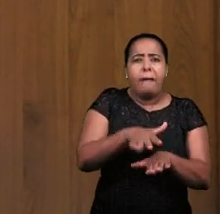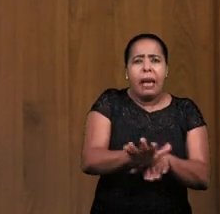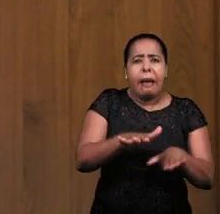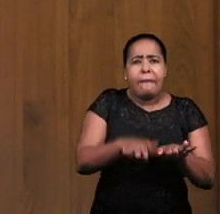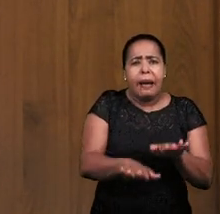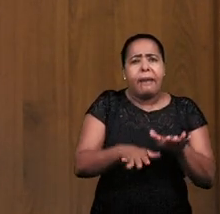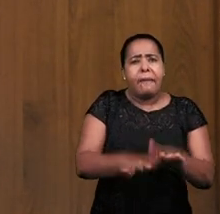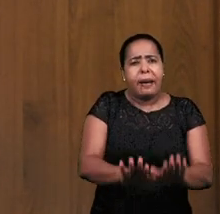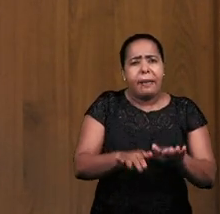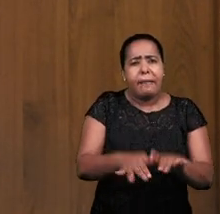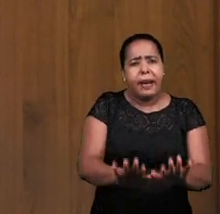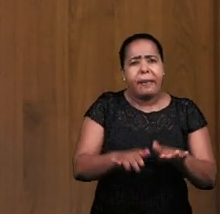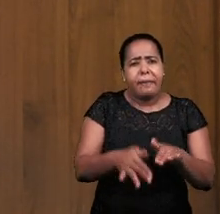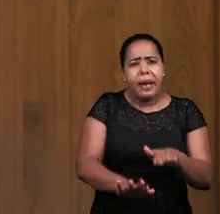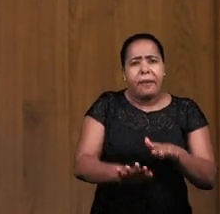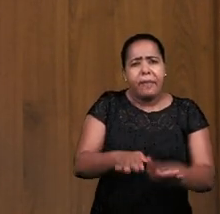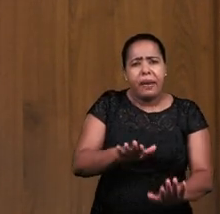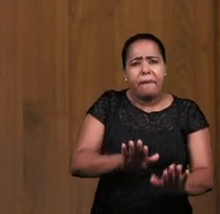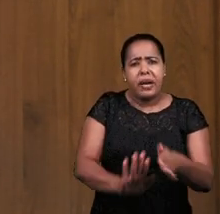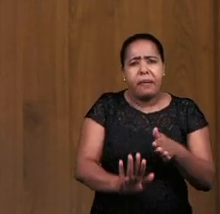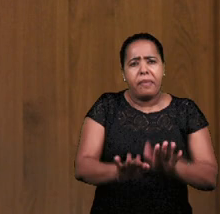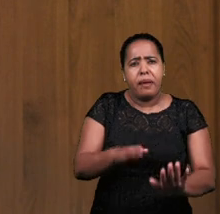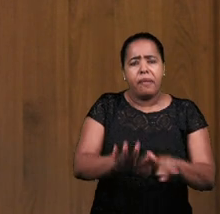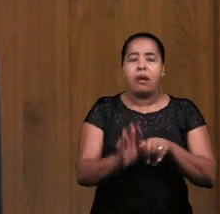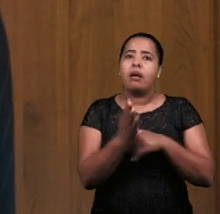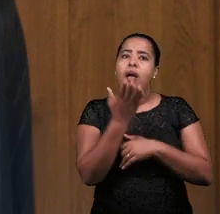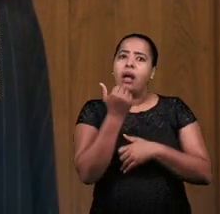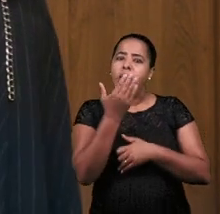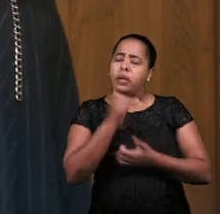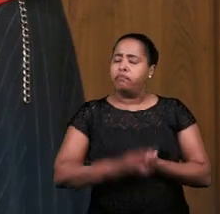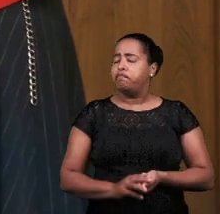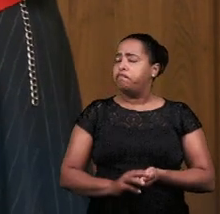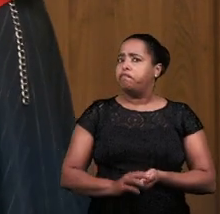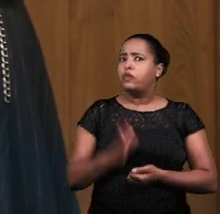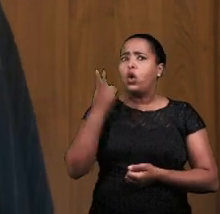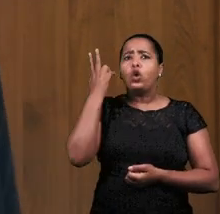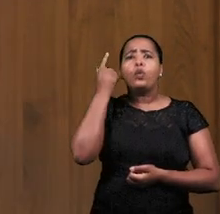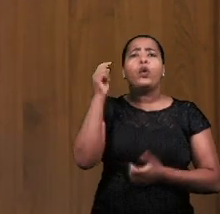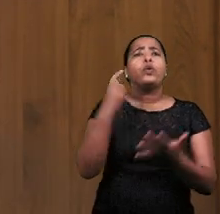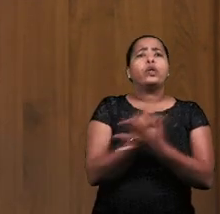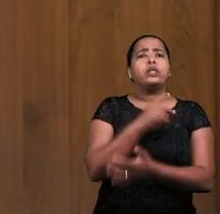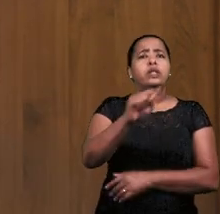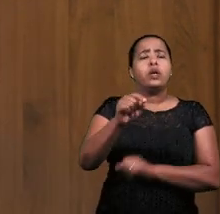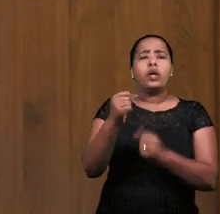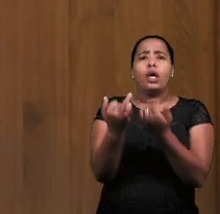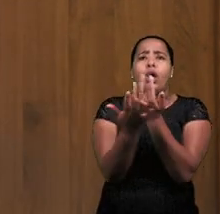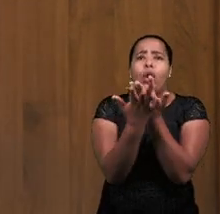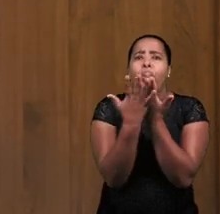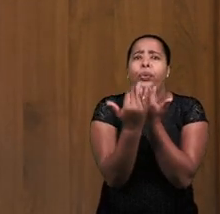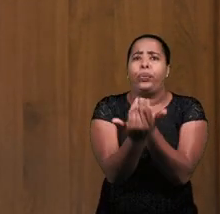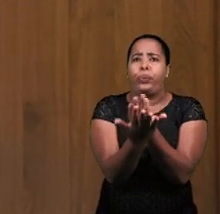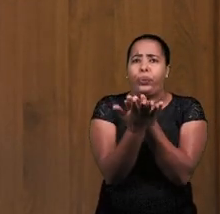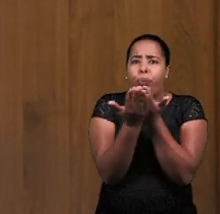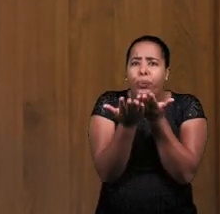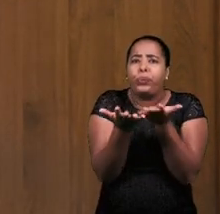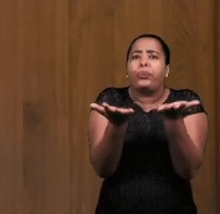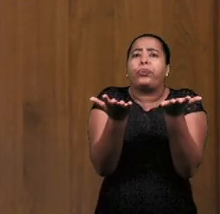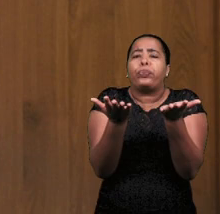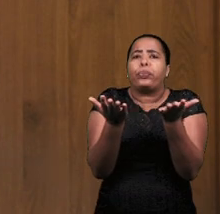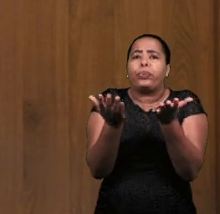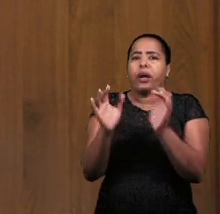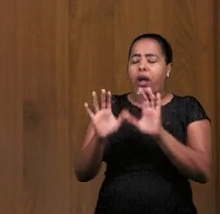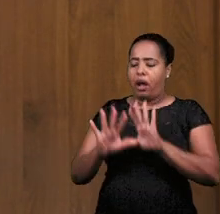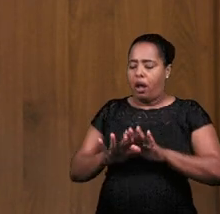a été trouvé en train de travailler le blé, la nourriture. Normalement, le blé, il était travaillé dans l'air.